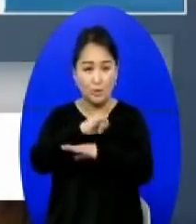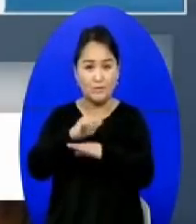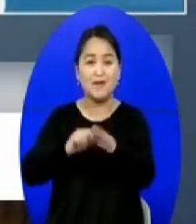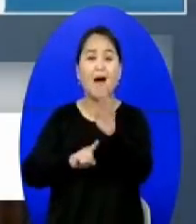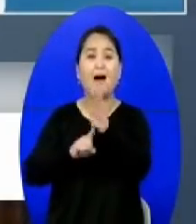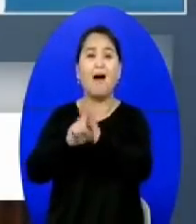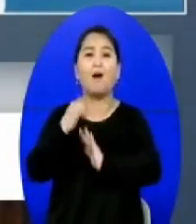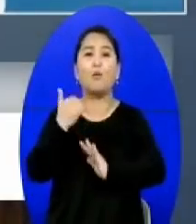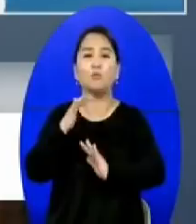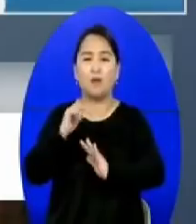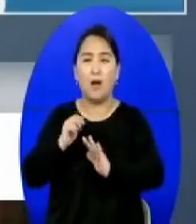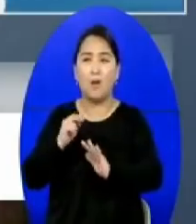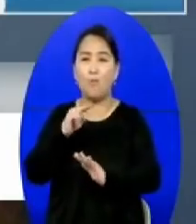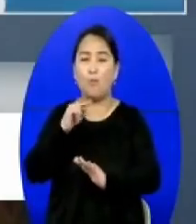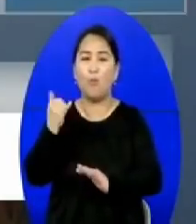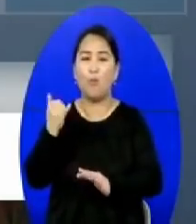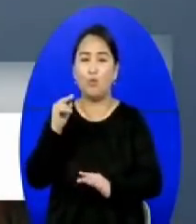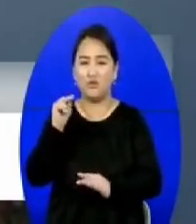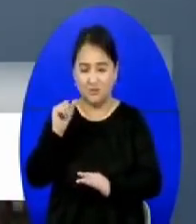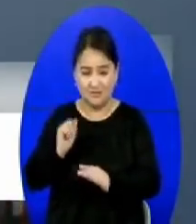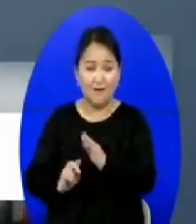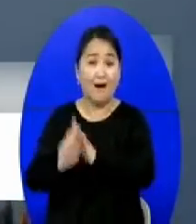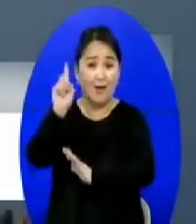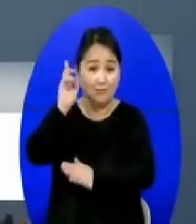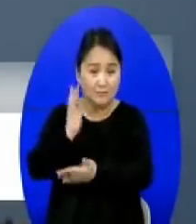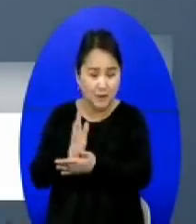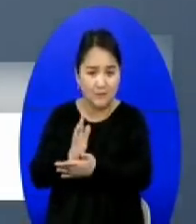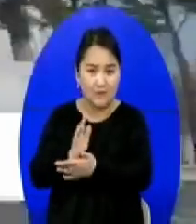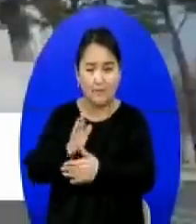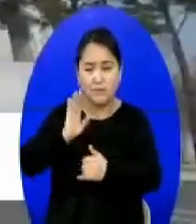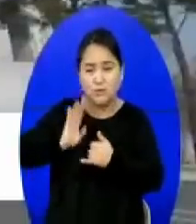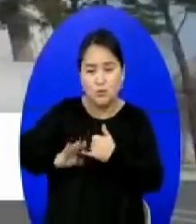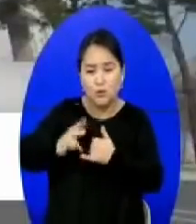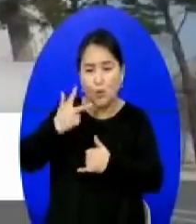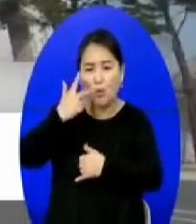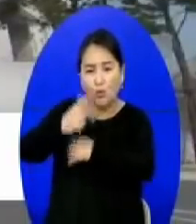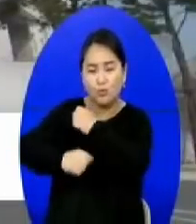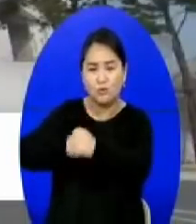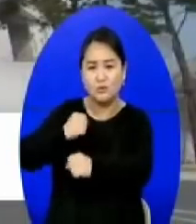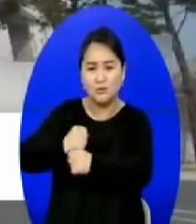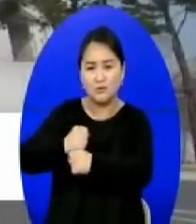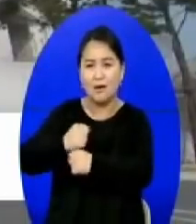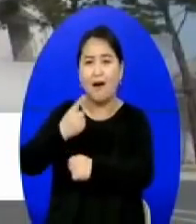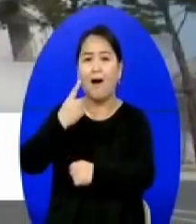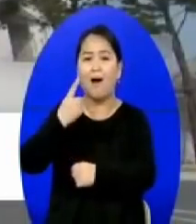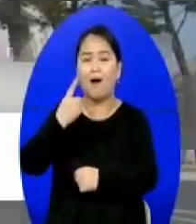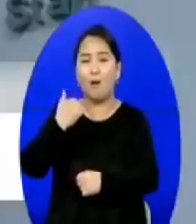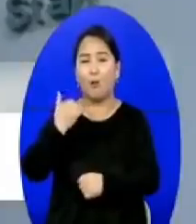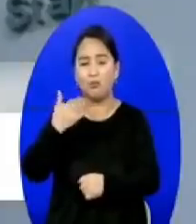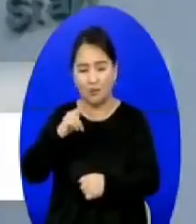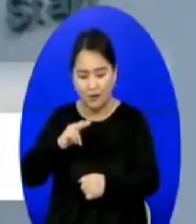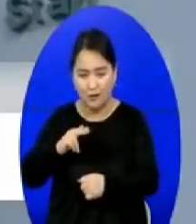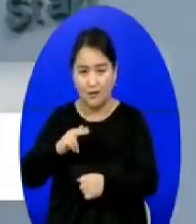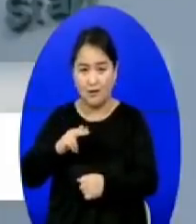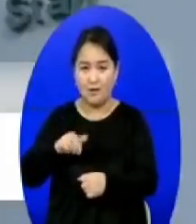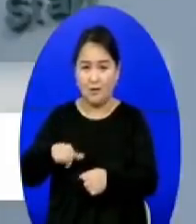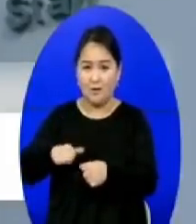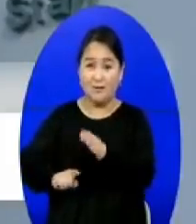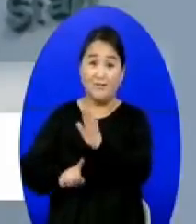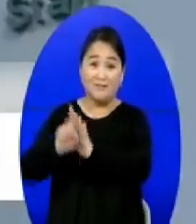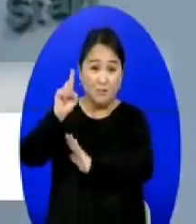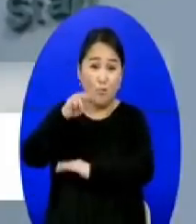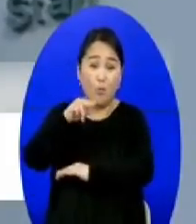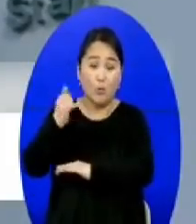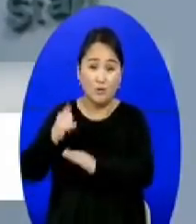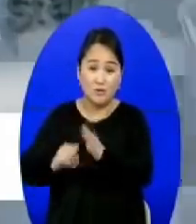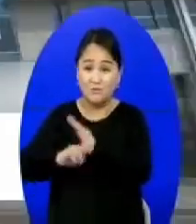энэ юм байна. За Пиньян сүүлийн 3 жилд анх удаа буюу өнгөрсөн оны 10-р сард шумбагч онгоцноос баллистик пуужин туршиж